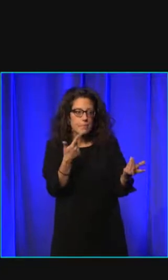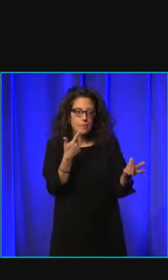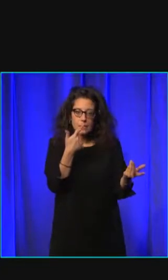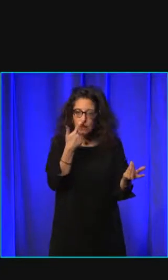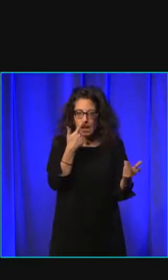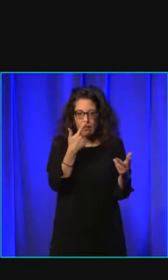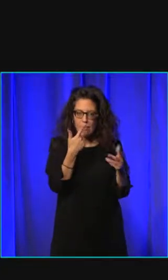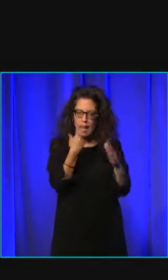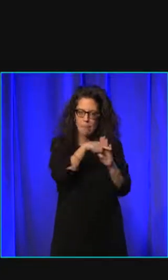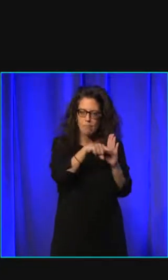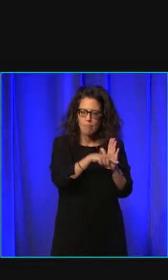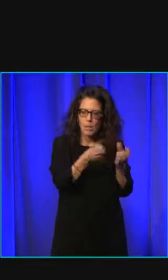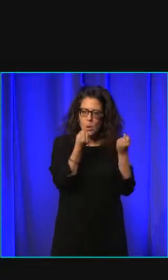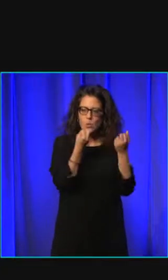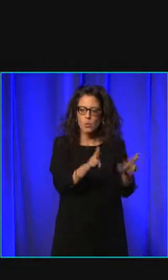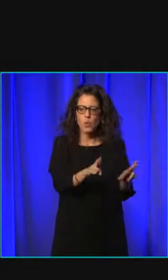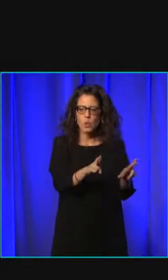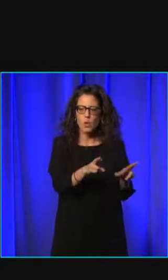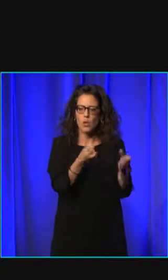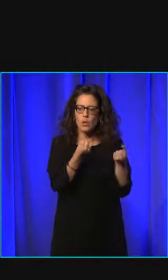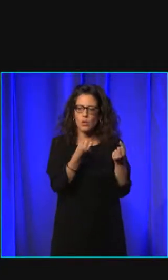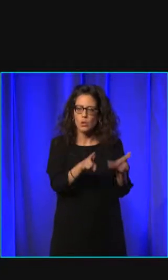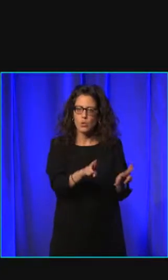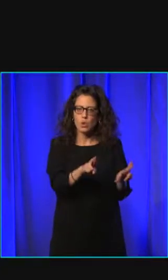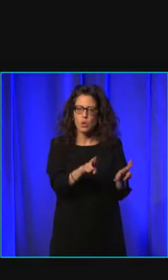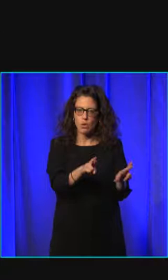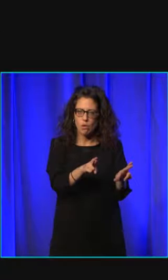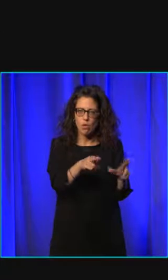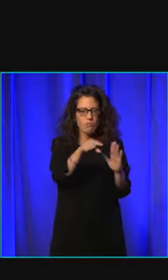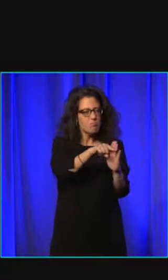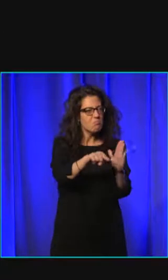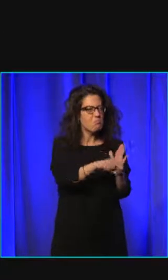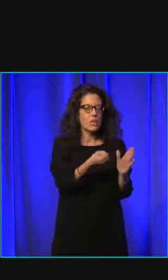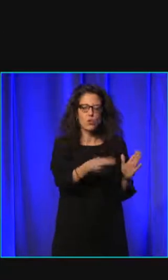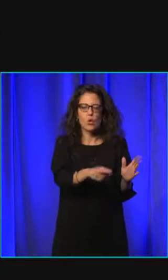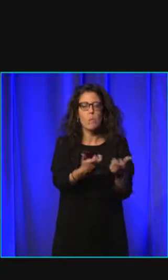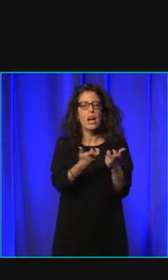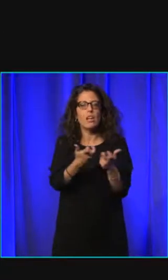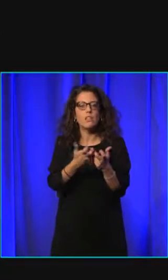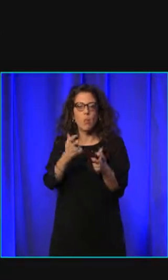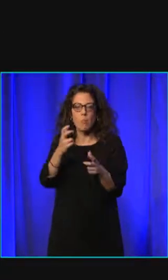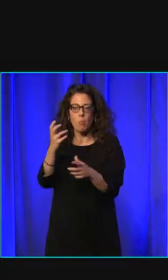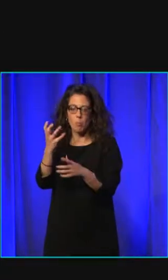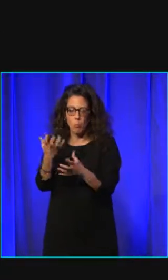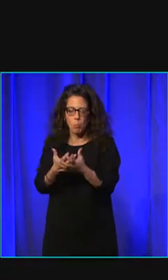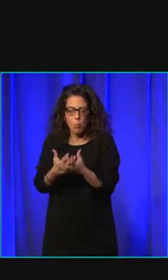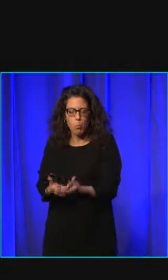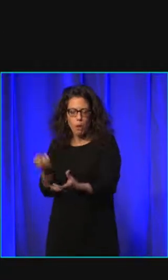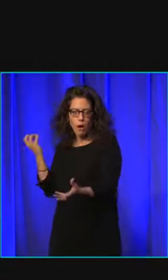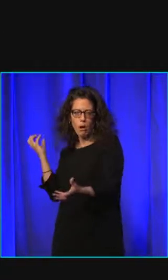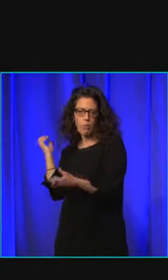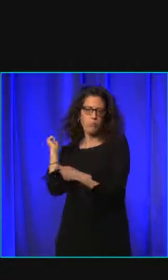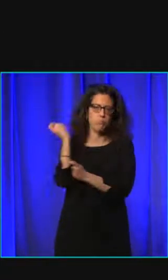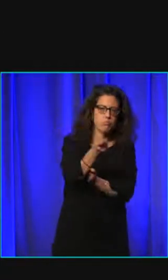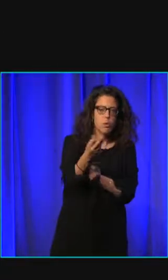d'incertitudes. Très peu d'incertitudes, comme par exemple le lancer de poids, le saut en